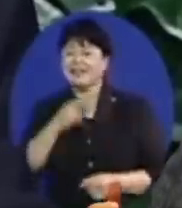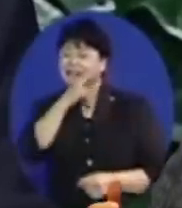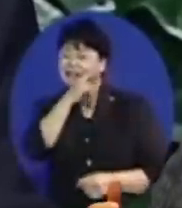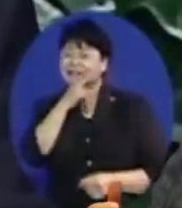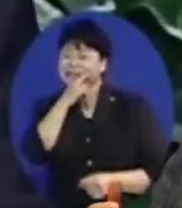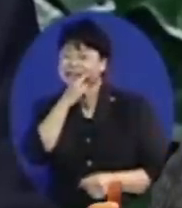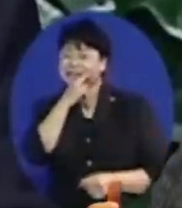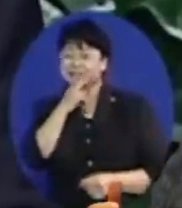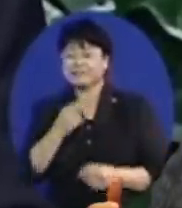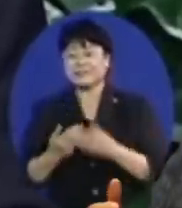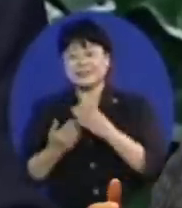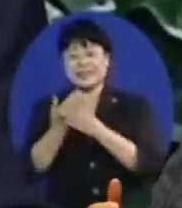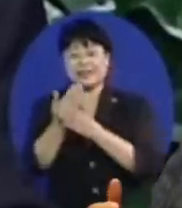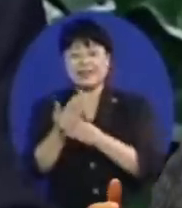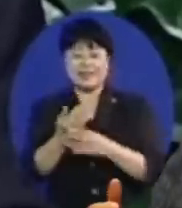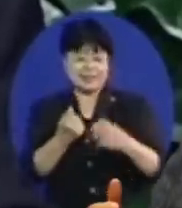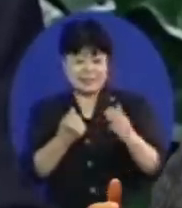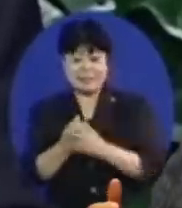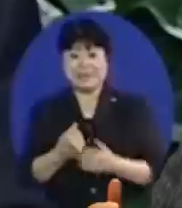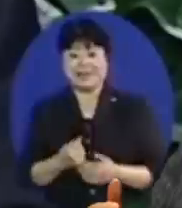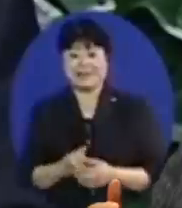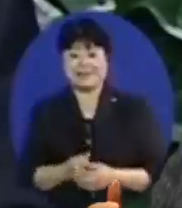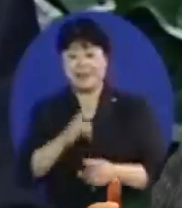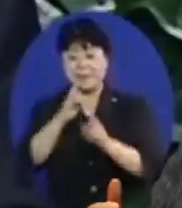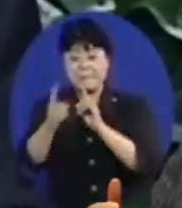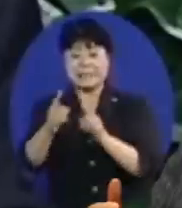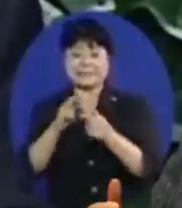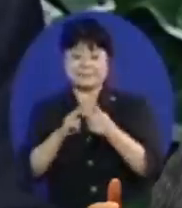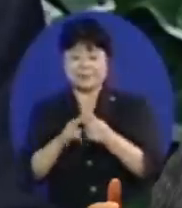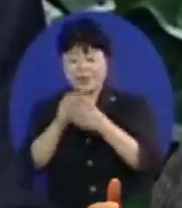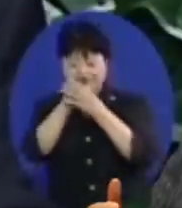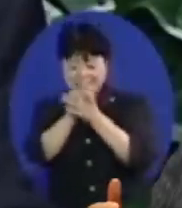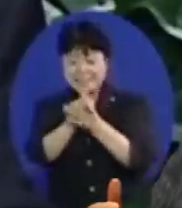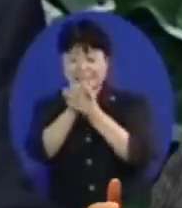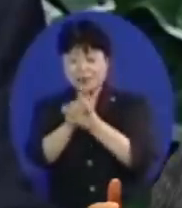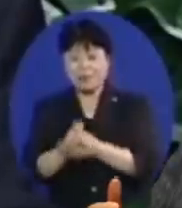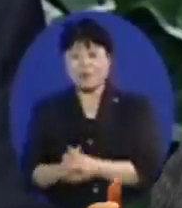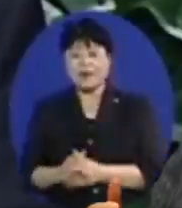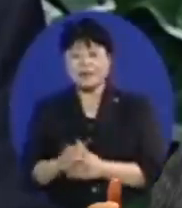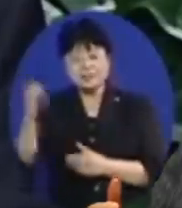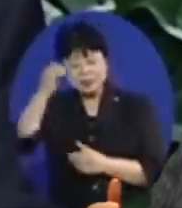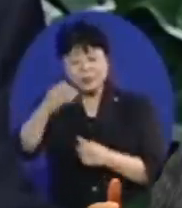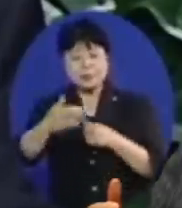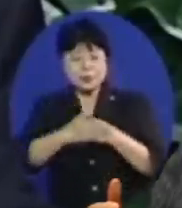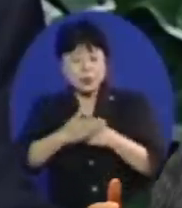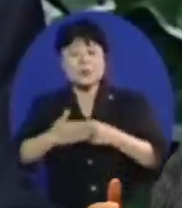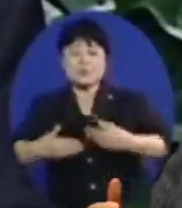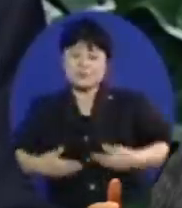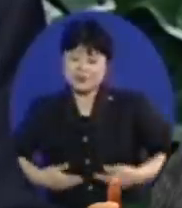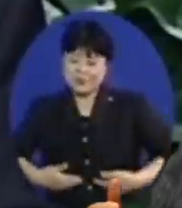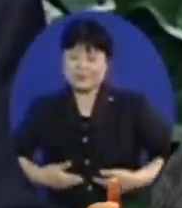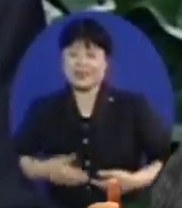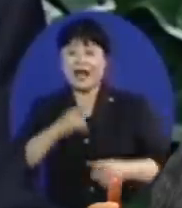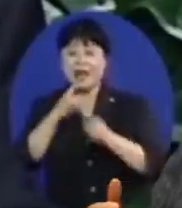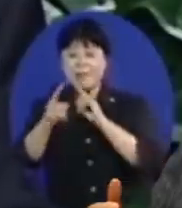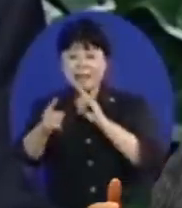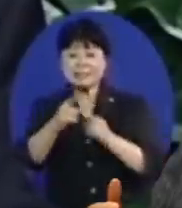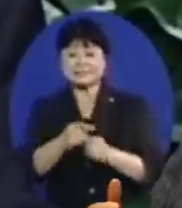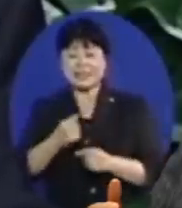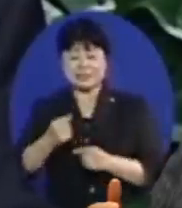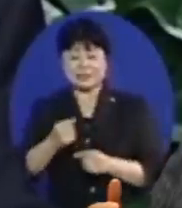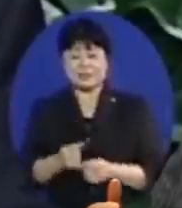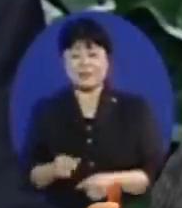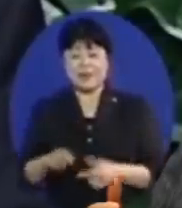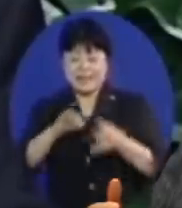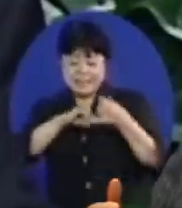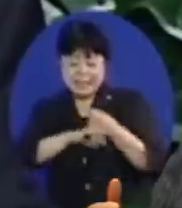들어오는 것입니다. 그러기 때문에 말씀과 기도와 성령의 도우심이 필요한 것입니다. 말씀을 가지고